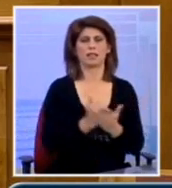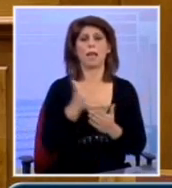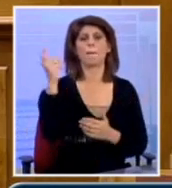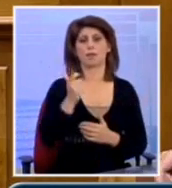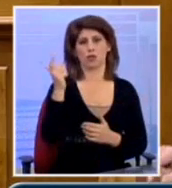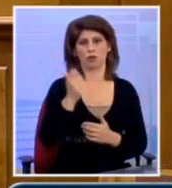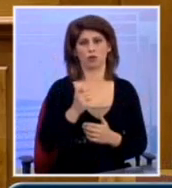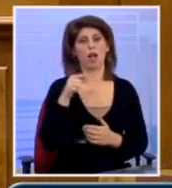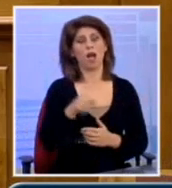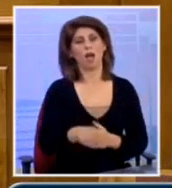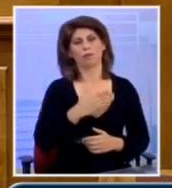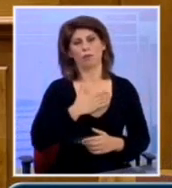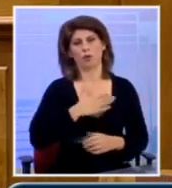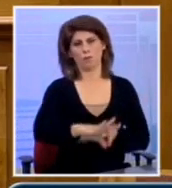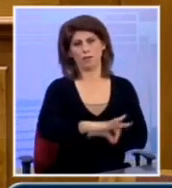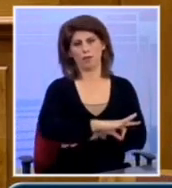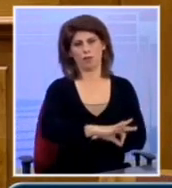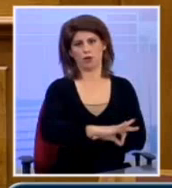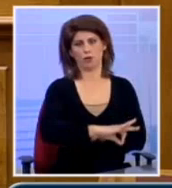μισθωτών. Αυτό είναι το δικό μας σχέδιο.